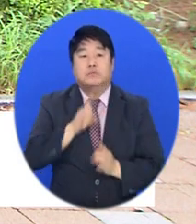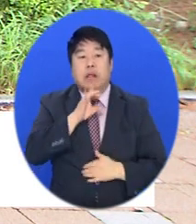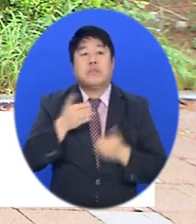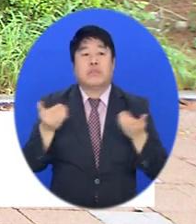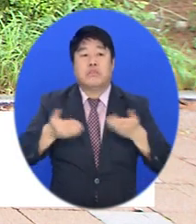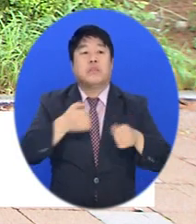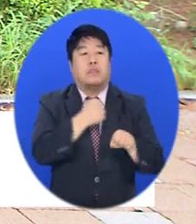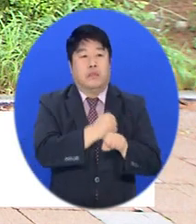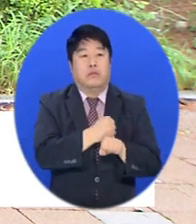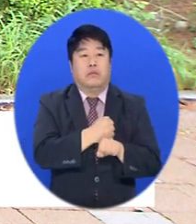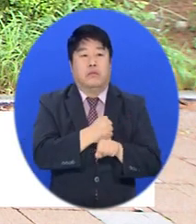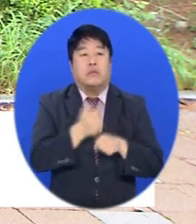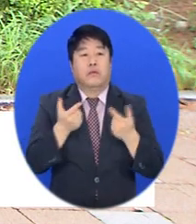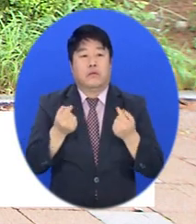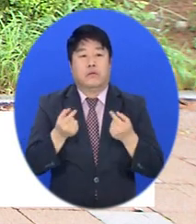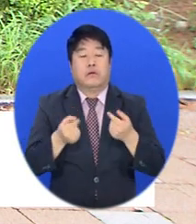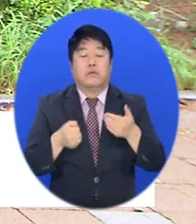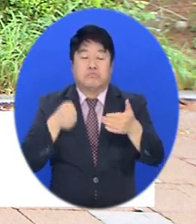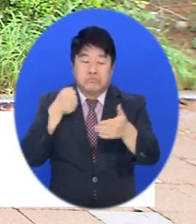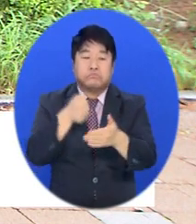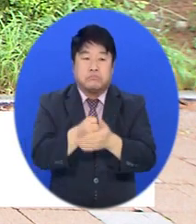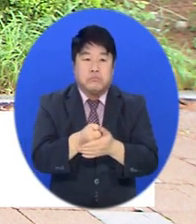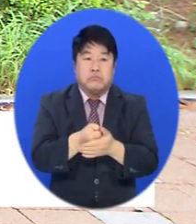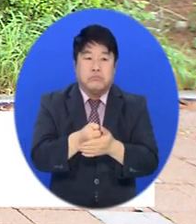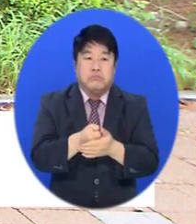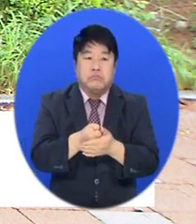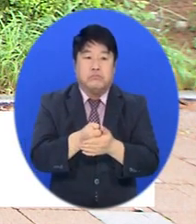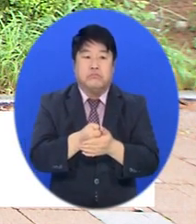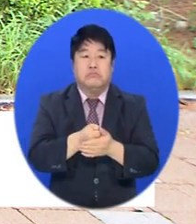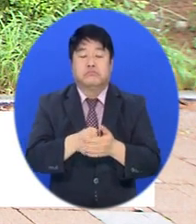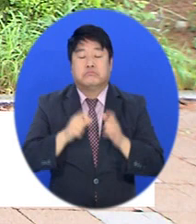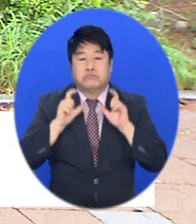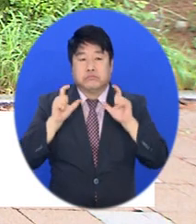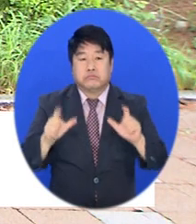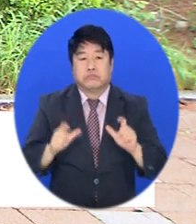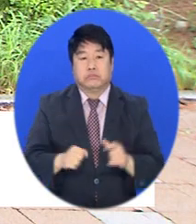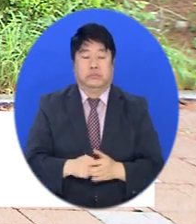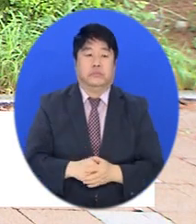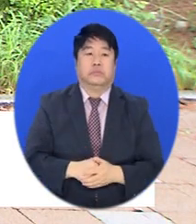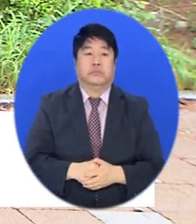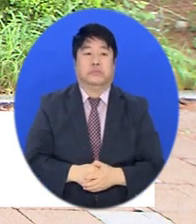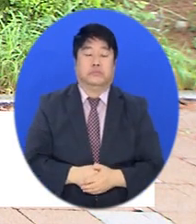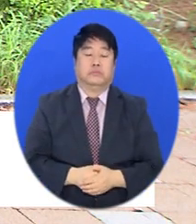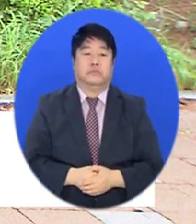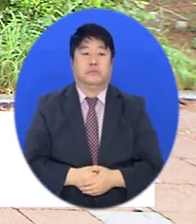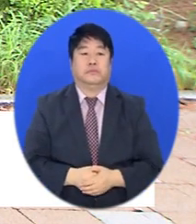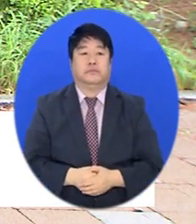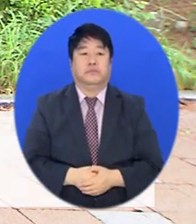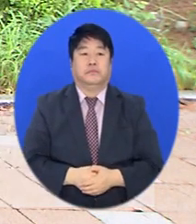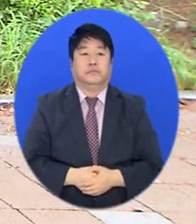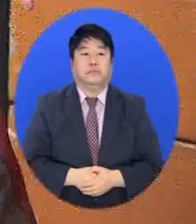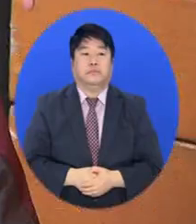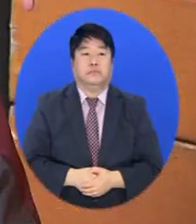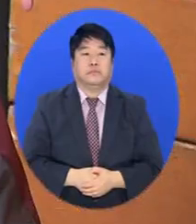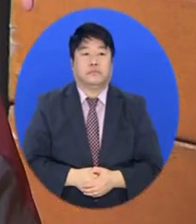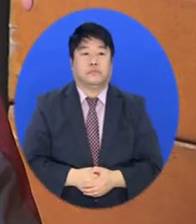때까지 다시 공고 내겠죠? 올 때까지만 하십시오. 어떻게 결론을 딱